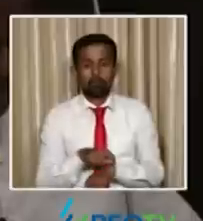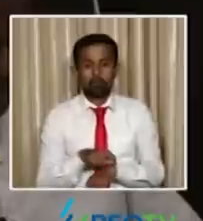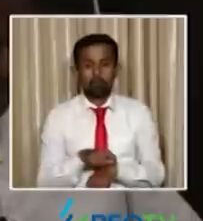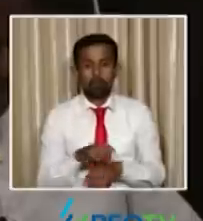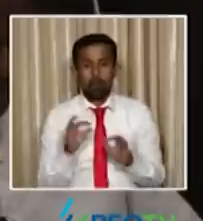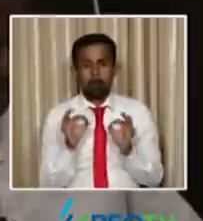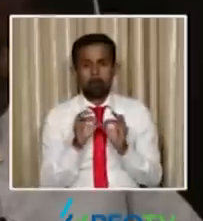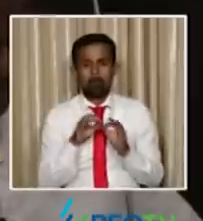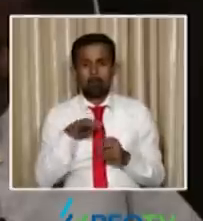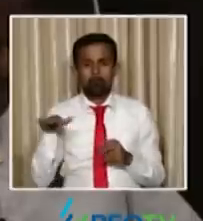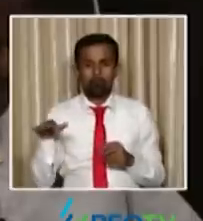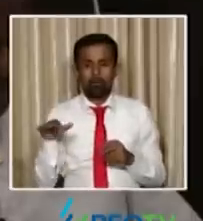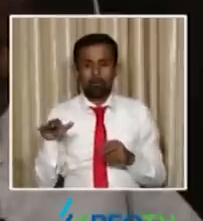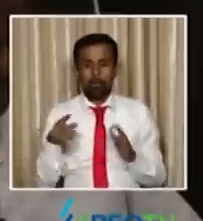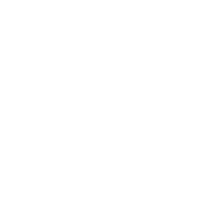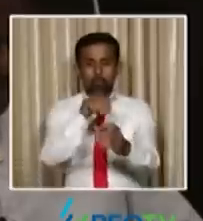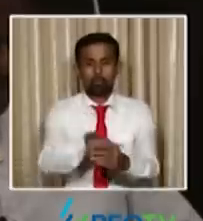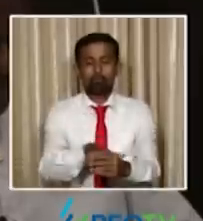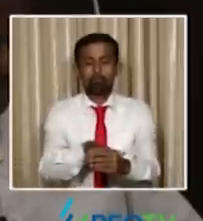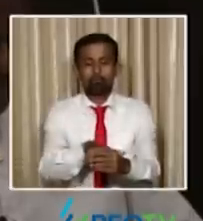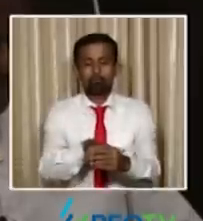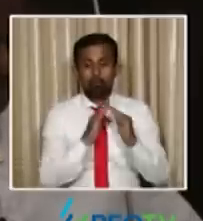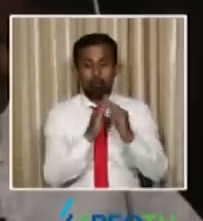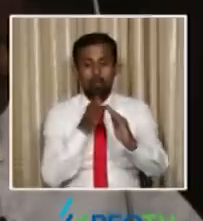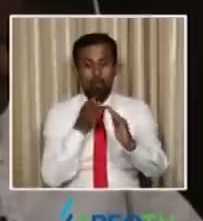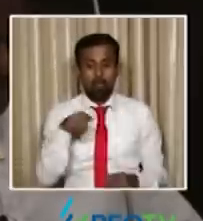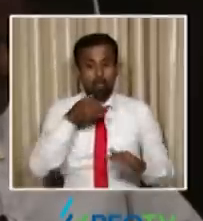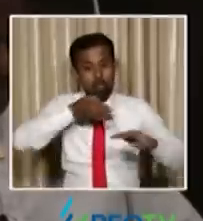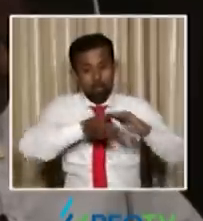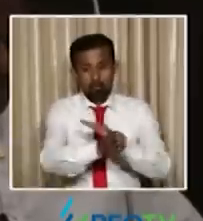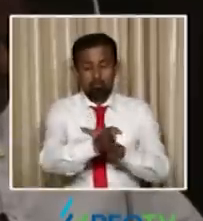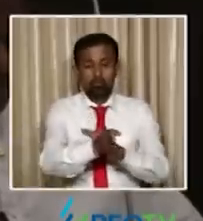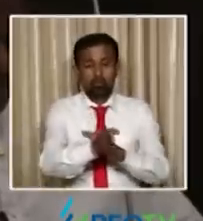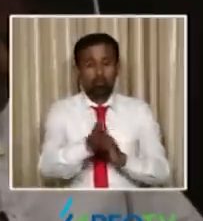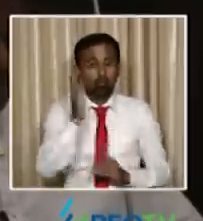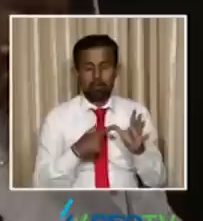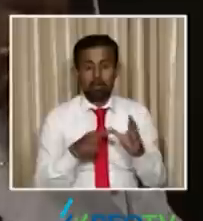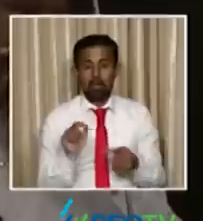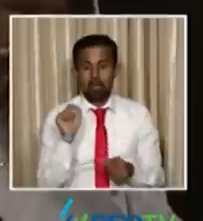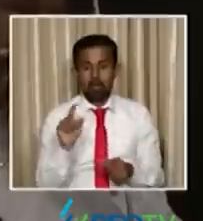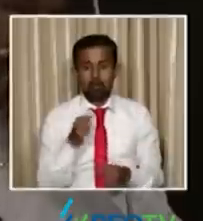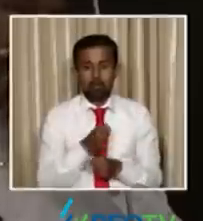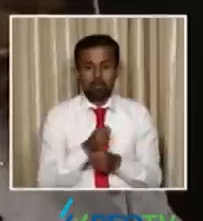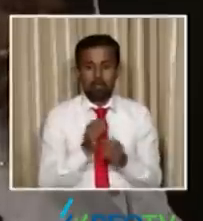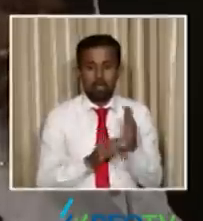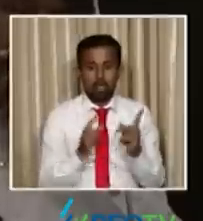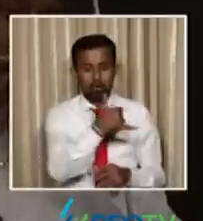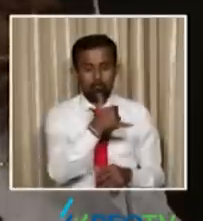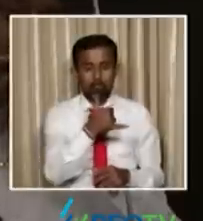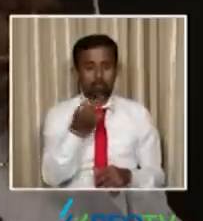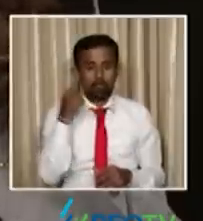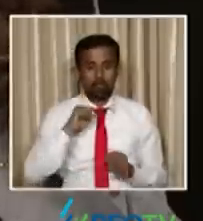බඩල්ගම ප්‍රදේශයේ තිබුණු ඕමාන් ජාතිකයකට අයති ආයතනයකට පැනලා ඒ විදේශිකයාටත් පහර දීලා රාජ්‍යාමති ඉන්දිකගේ